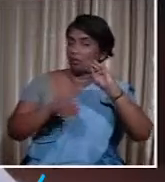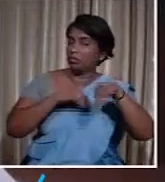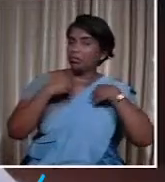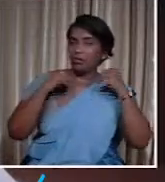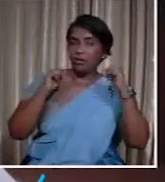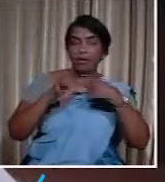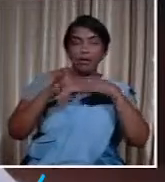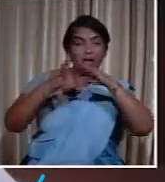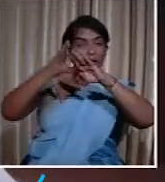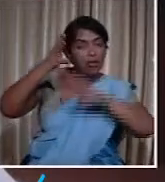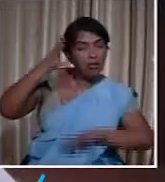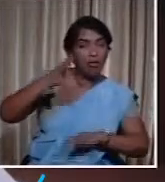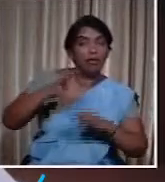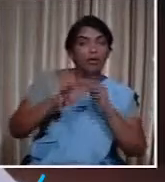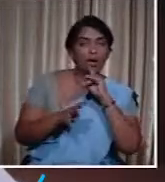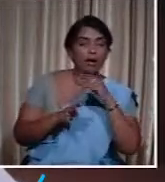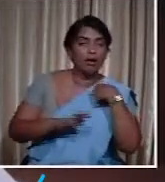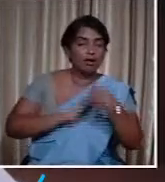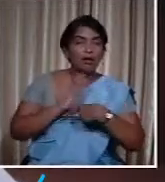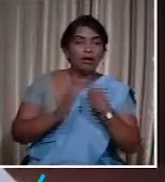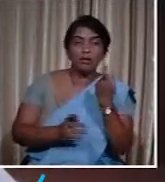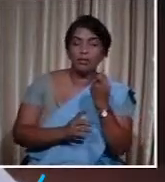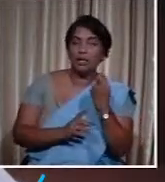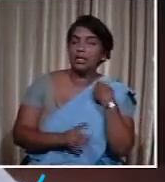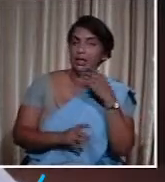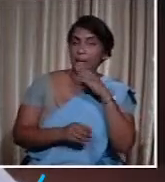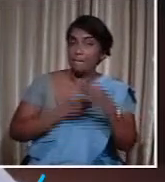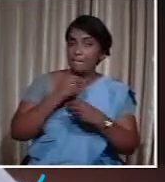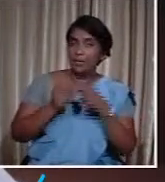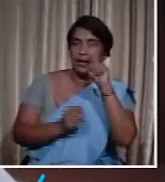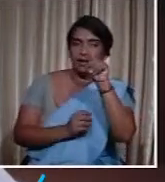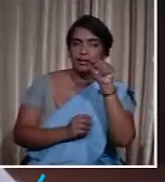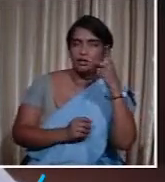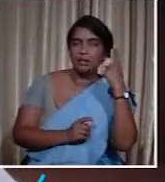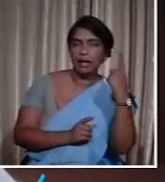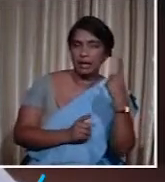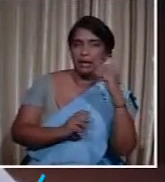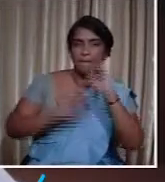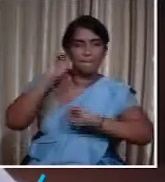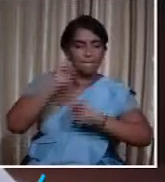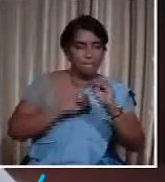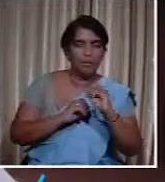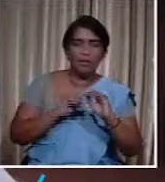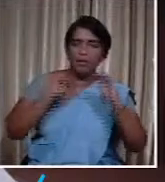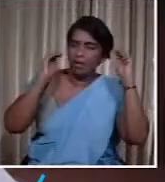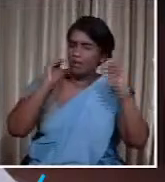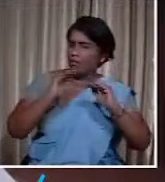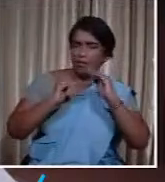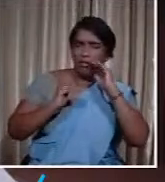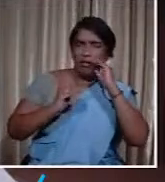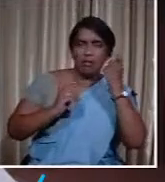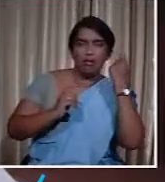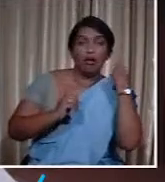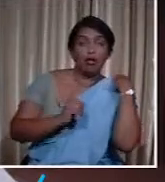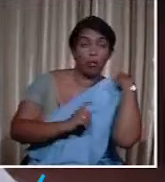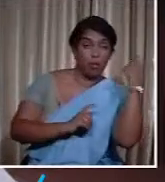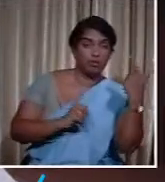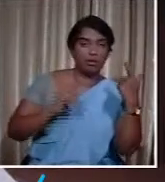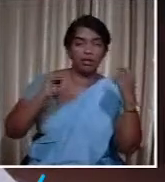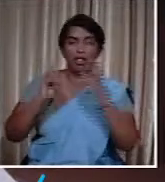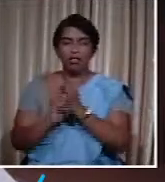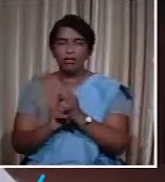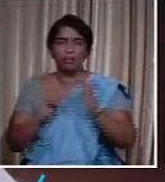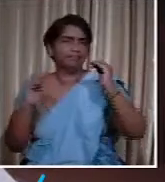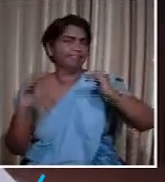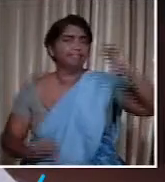පහළම 10%ට හම් වෙන්නේ රටේ ජාතික ධනයෙන් ජාතික නිෂ්පාදනයේ 1.1%යි. ඉතින් අතිශය අසාධාරණ ආදායම් විෂමතාවයක් ඇති